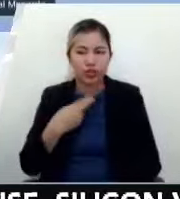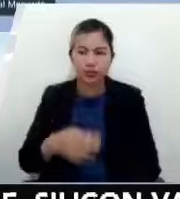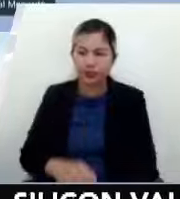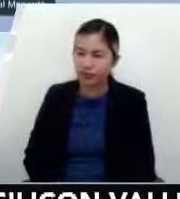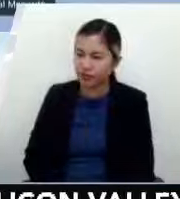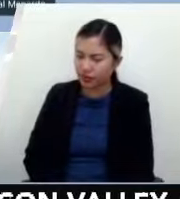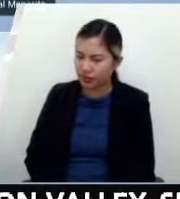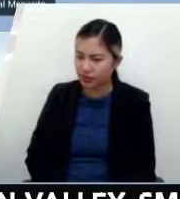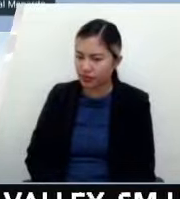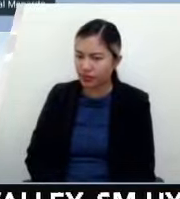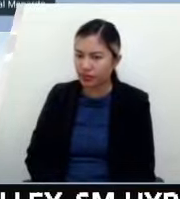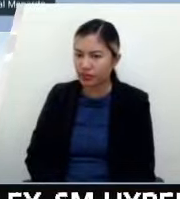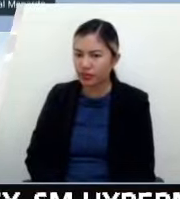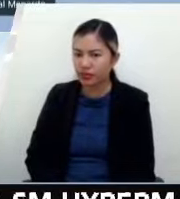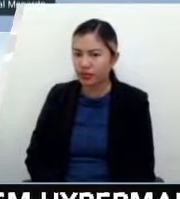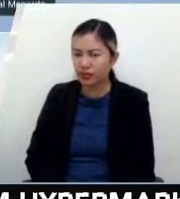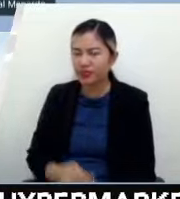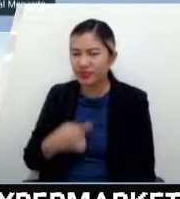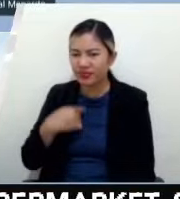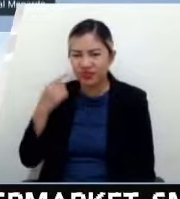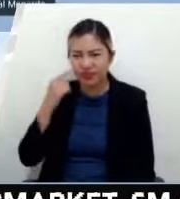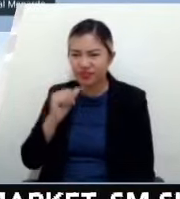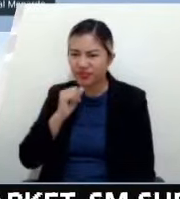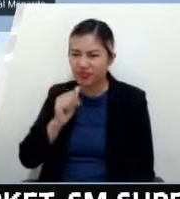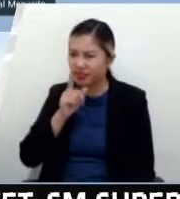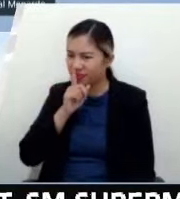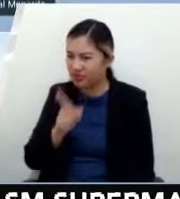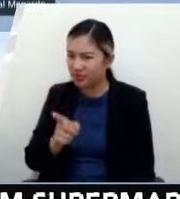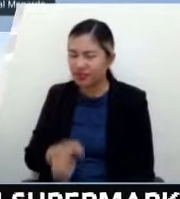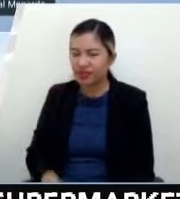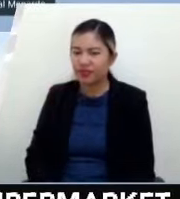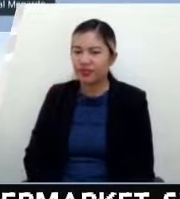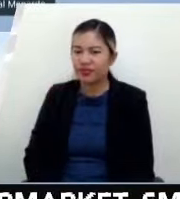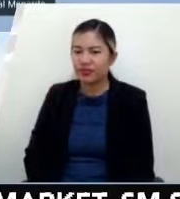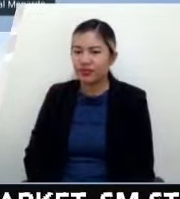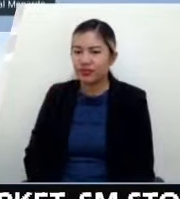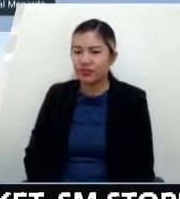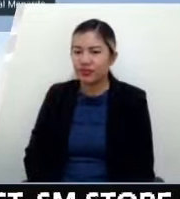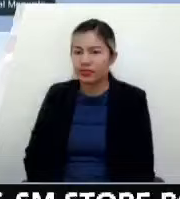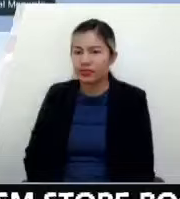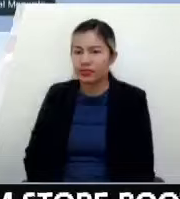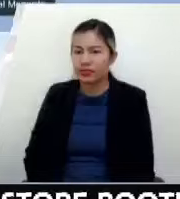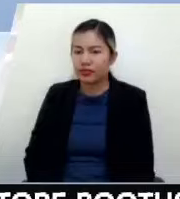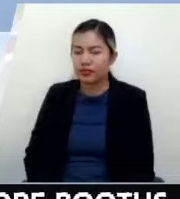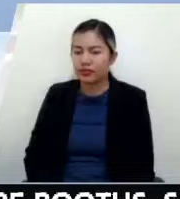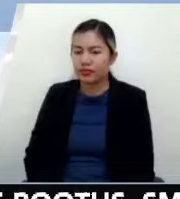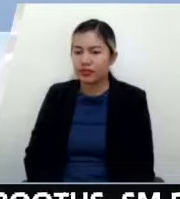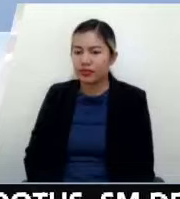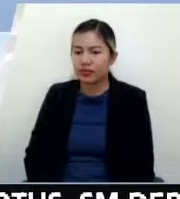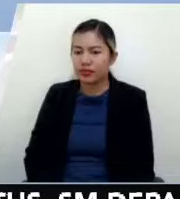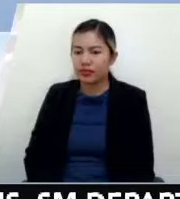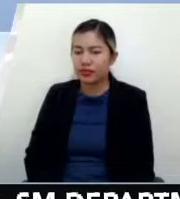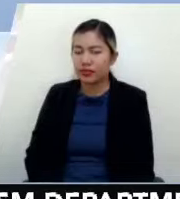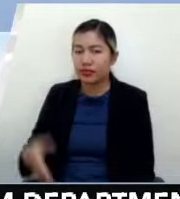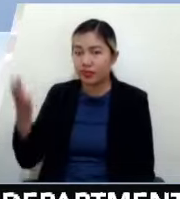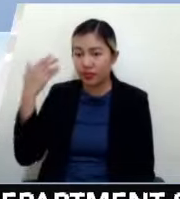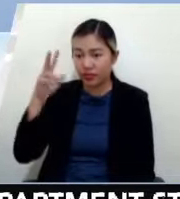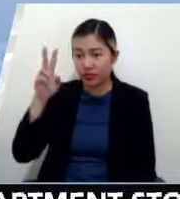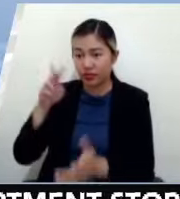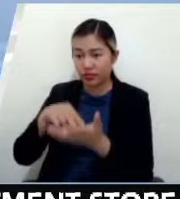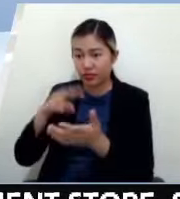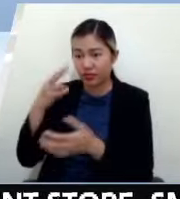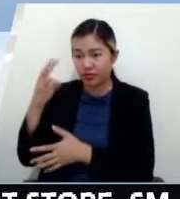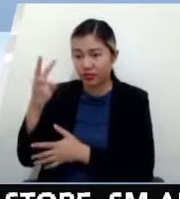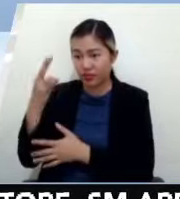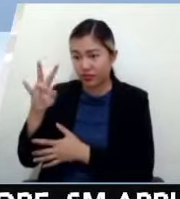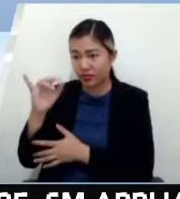hindi naman totoo yun ah Raffy no Kasi kung ah ah ginawa nila yun nung 2017 no kung sila ay